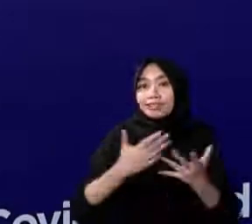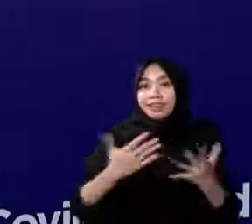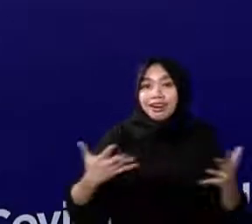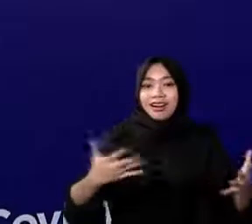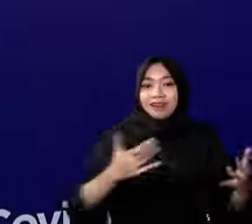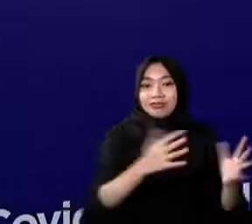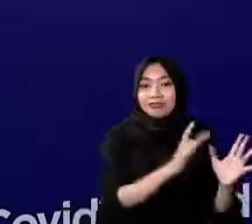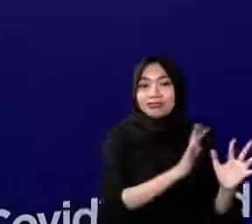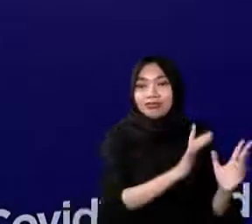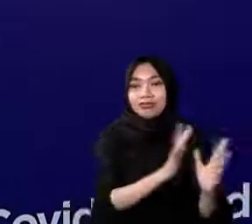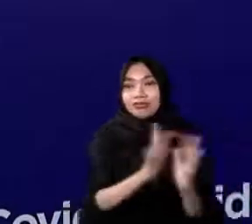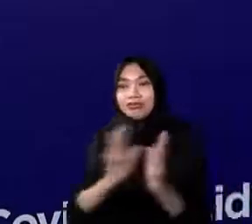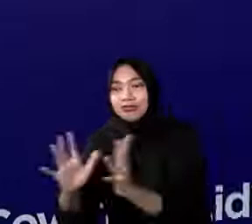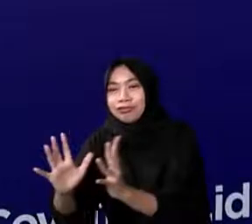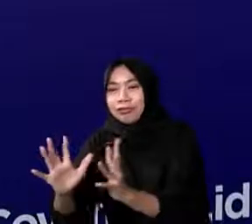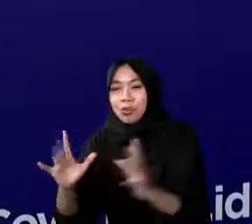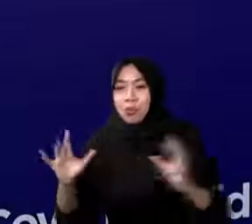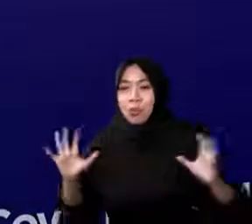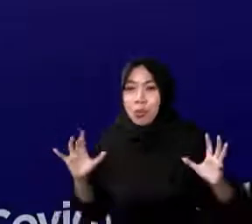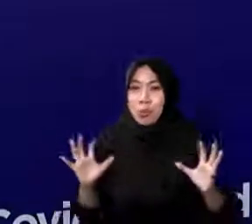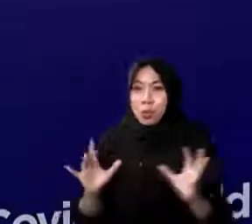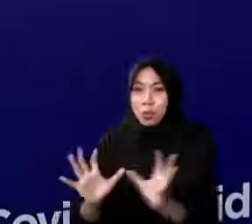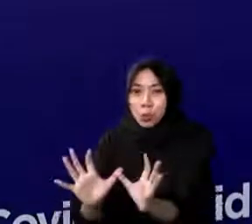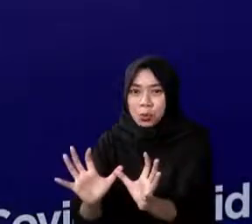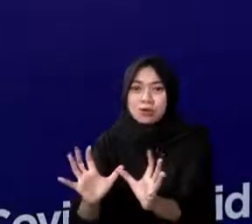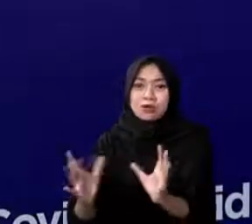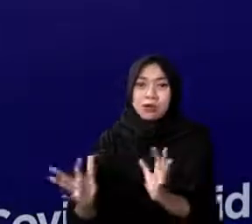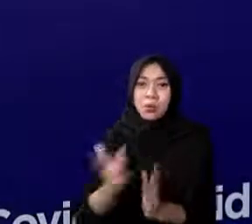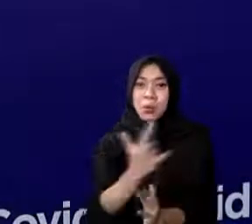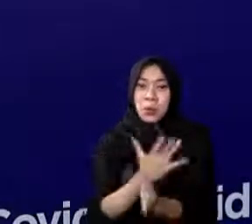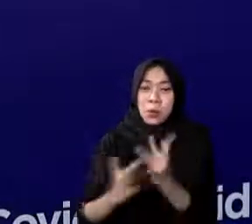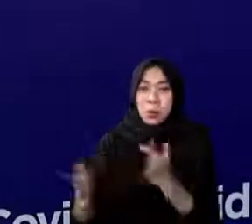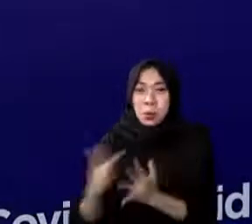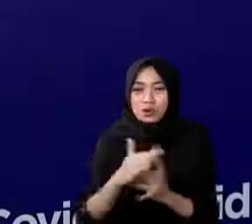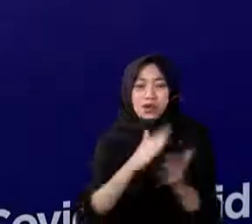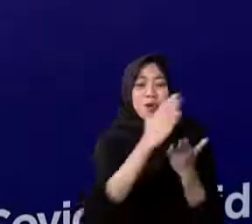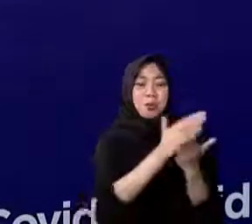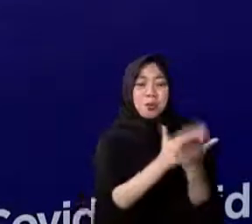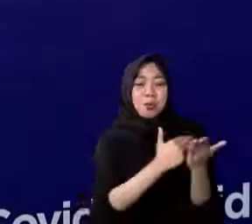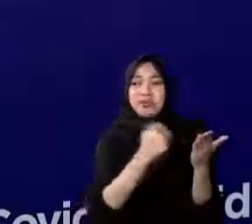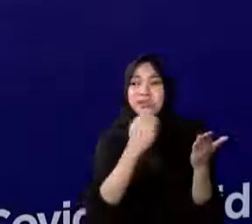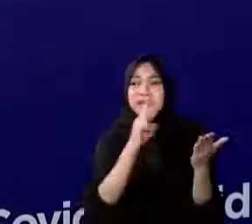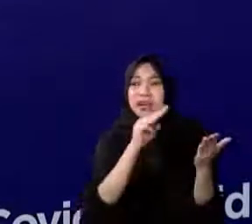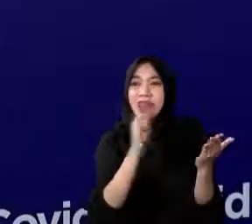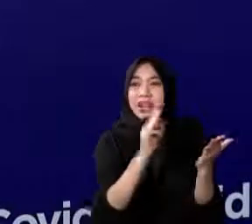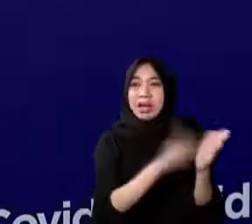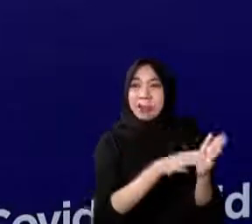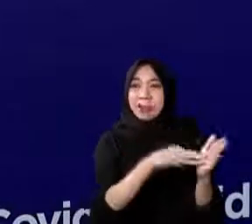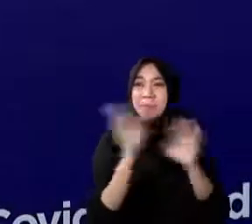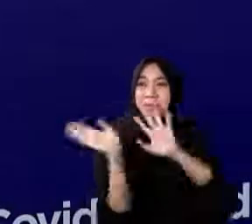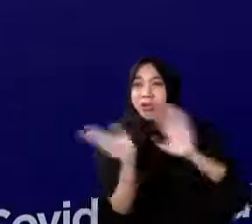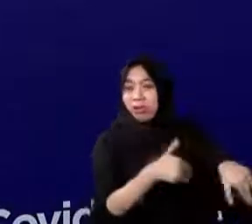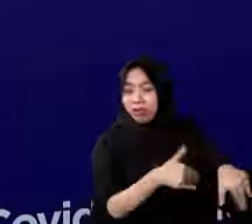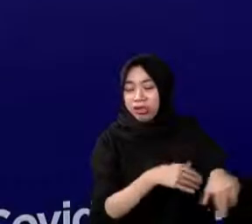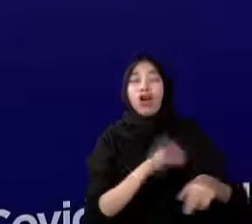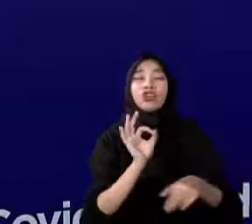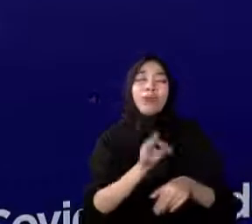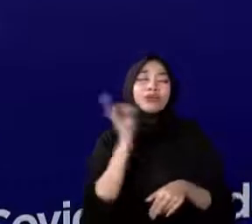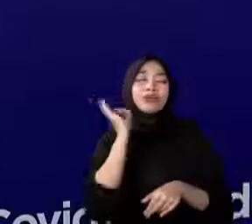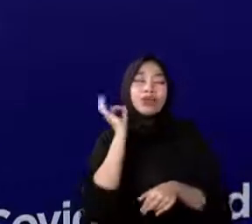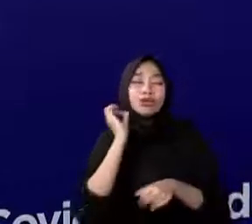terjadi kerumunan, yang ketiga tidak ada kepatuhan terkait dengan 3M, di sanalah muncul adanya potensi penularan